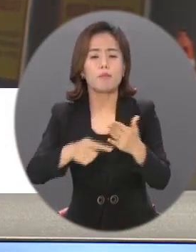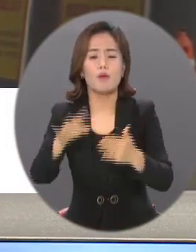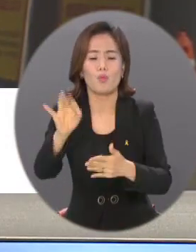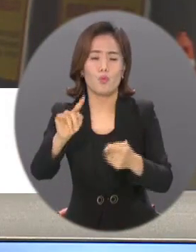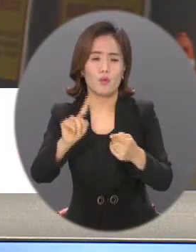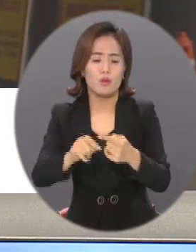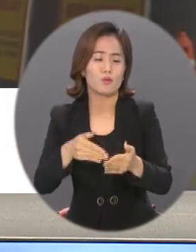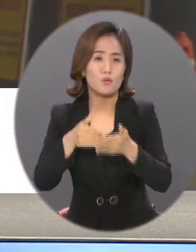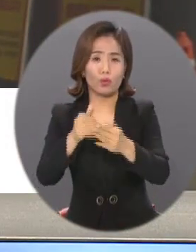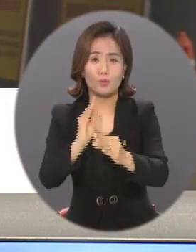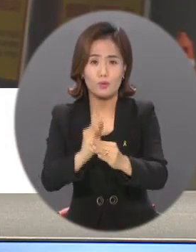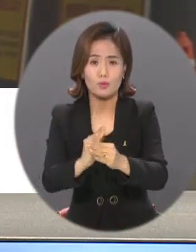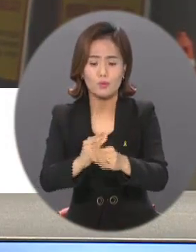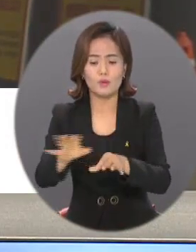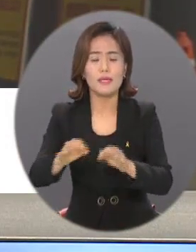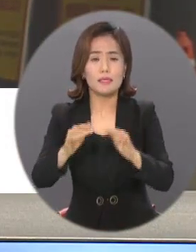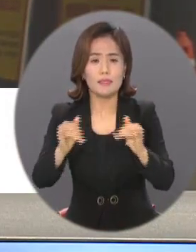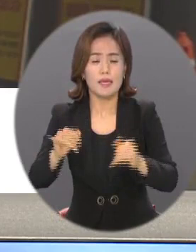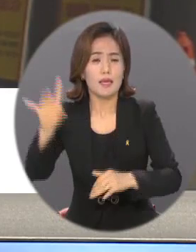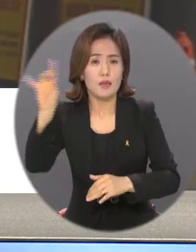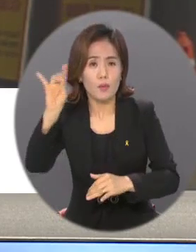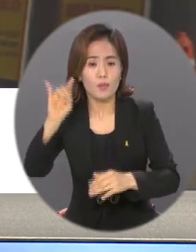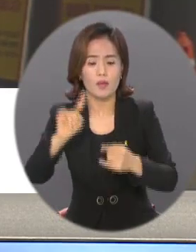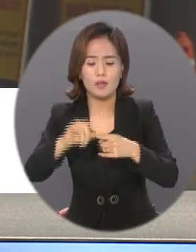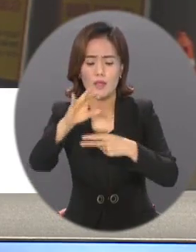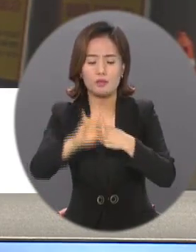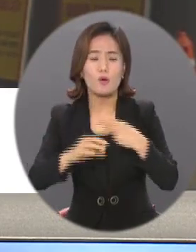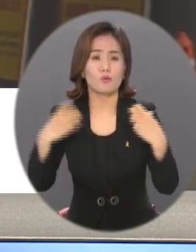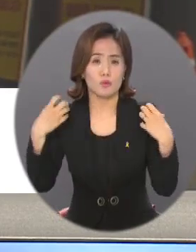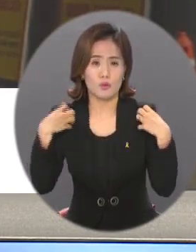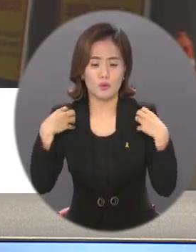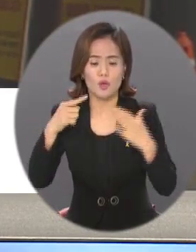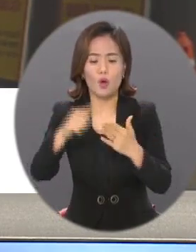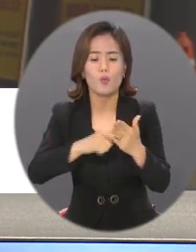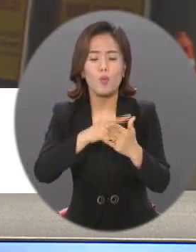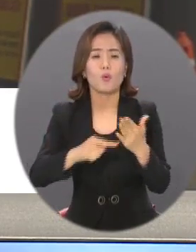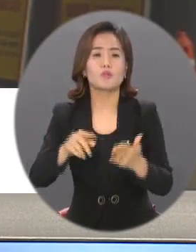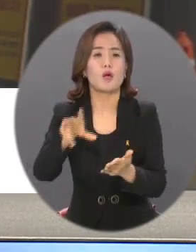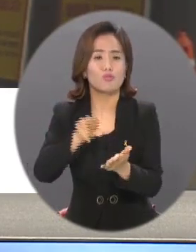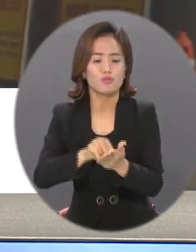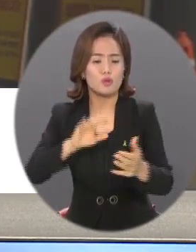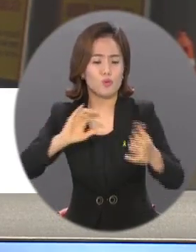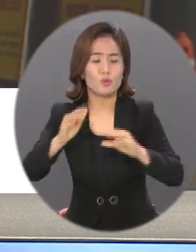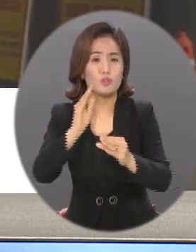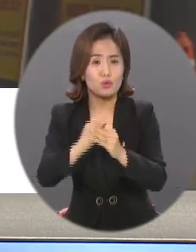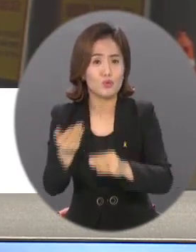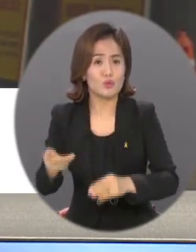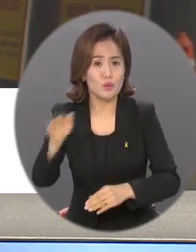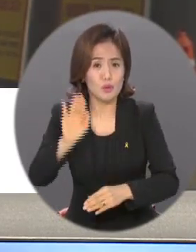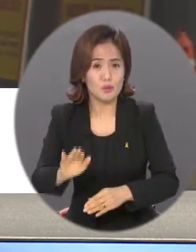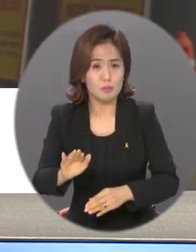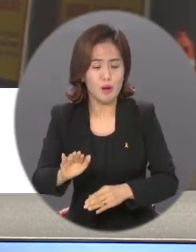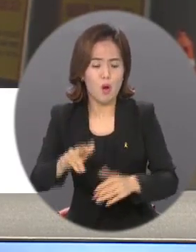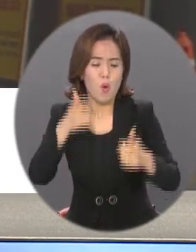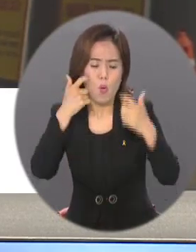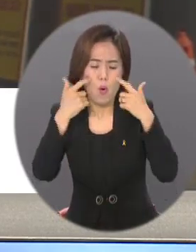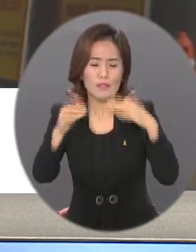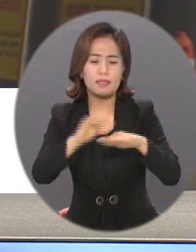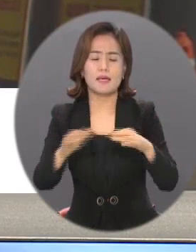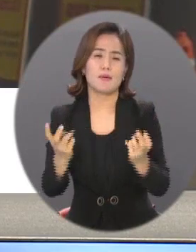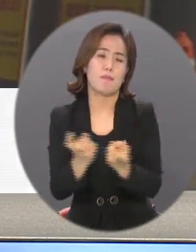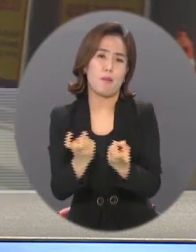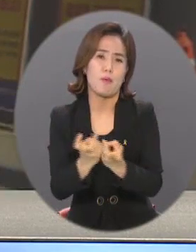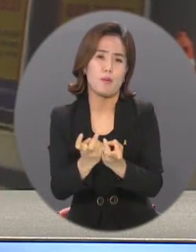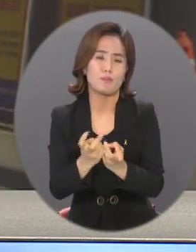있습니다. 상인과 현대산업개발, 서구청이 보상 문제를 논의하고 있지만 아직까지도 접점을 찾지